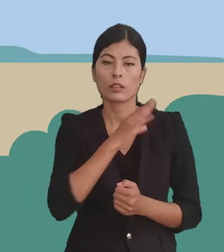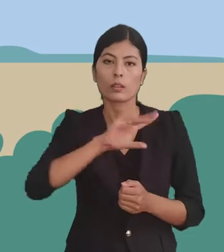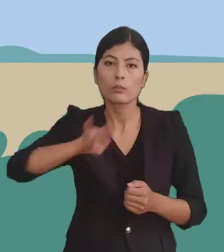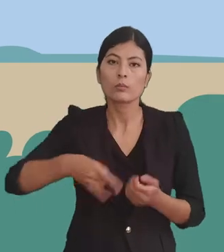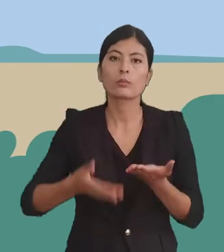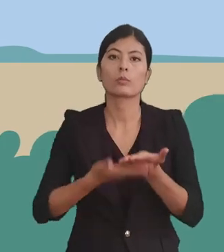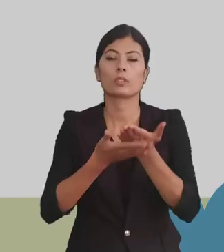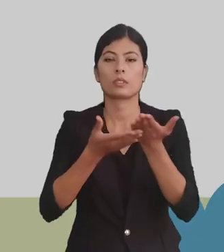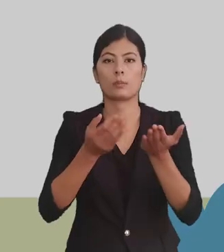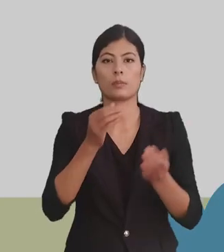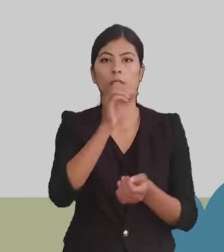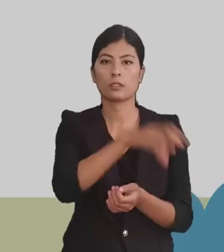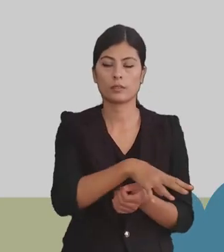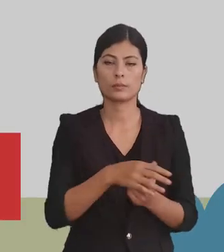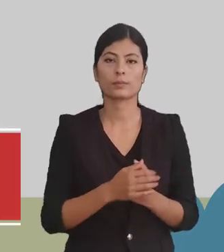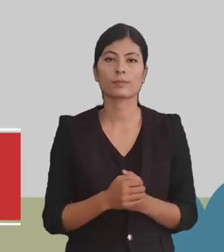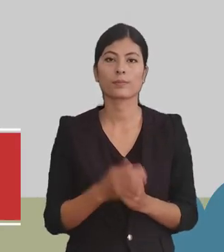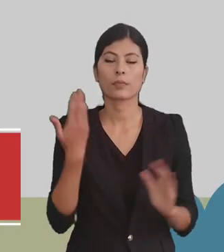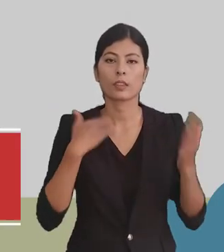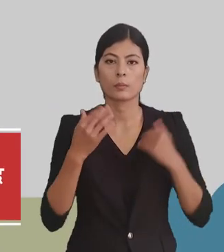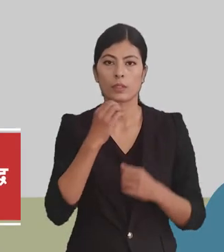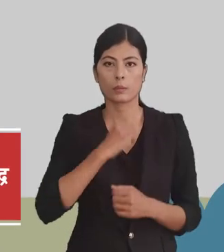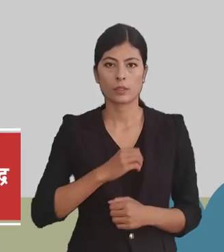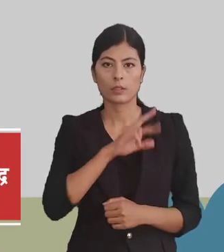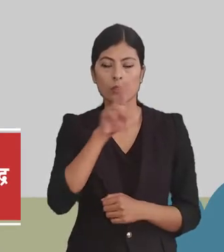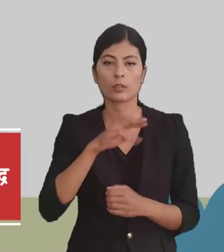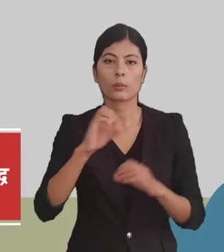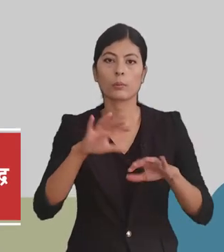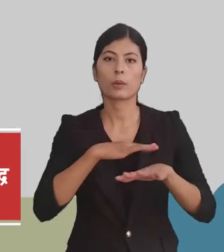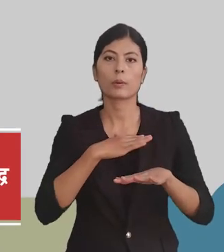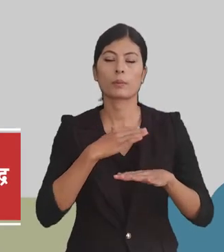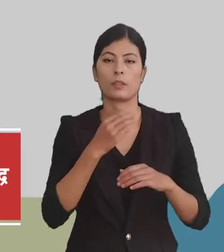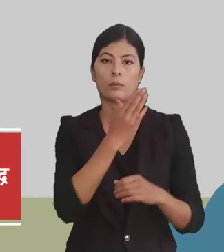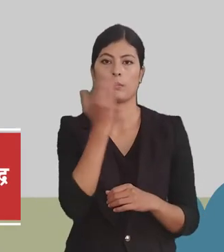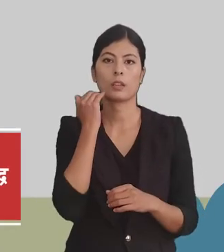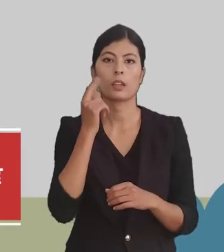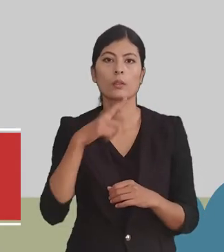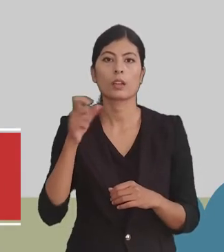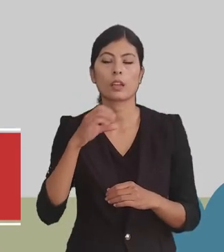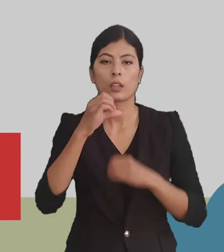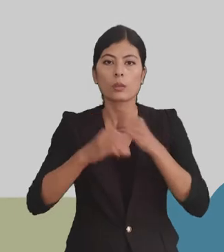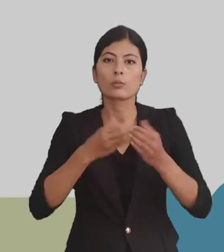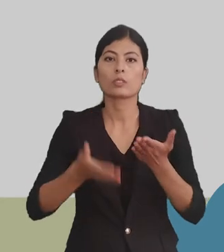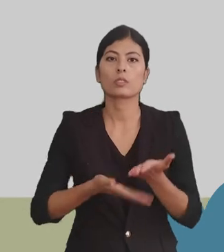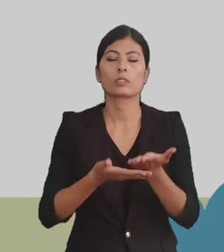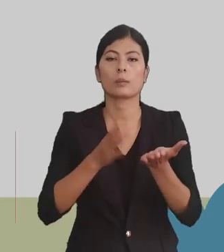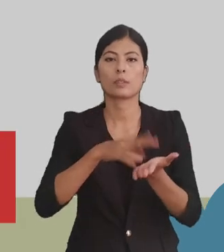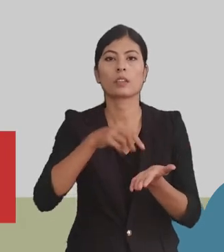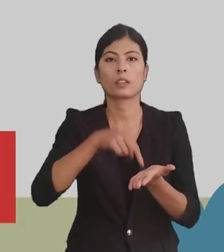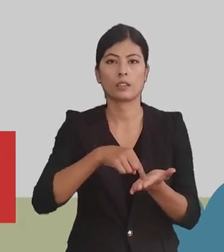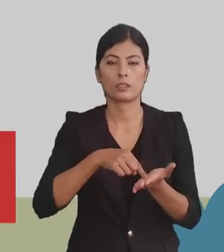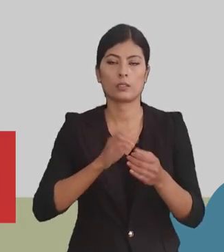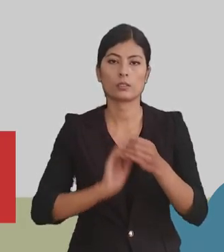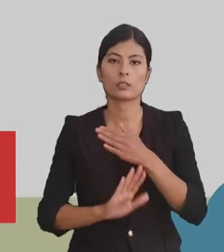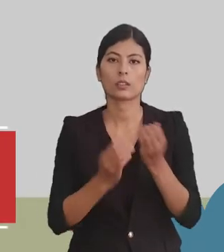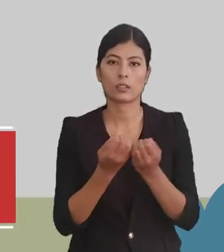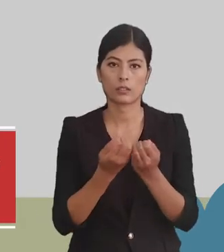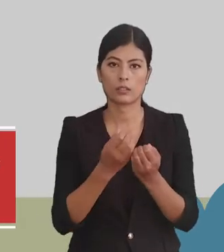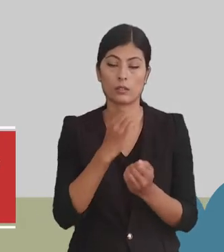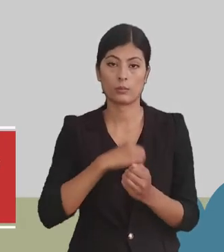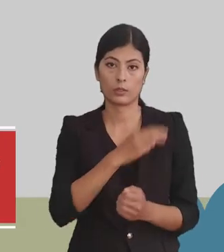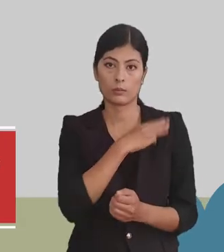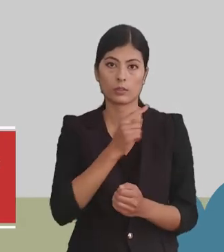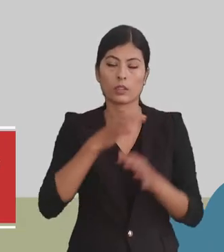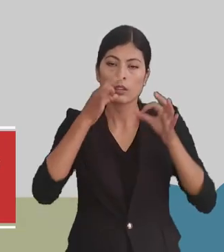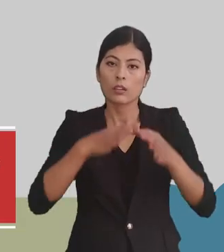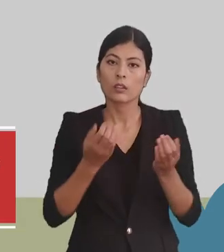पुनर्स्थापना गराउन, हिंसा पीडित र प्रभावित महिलाका लागि पुनर्स्थापना केन्द्र सञ्चालन गर्न, पीडितको लागि